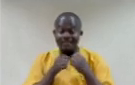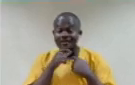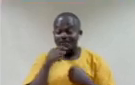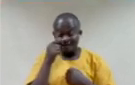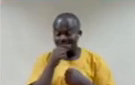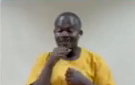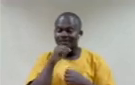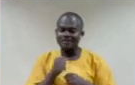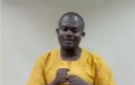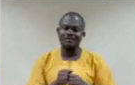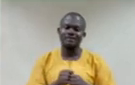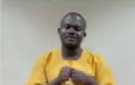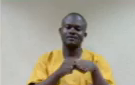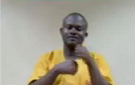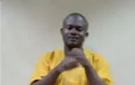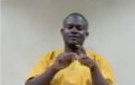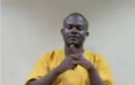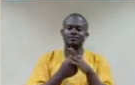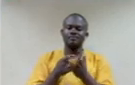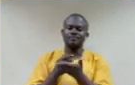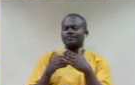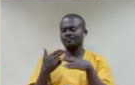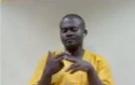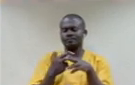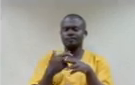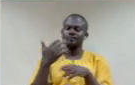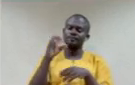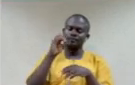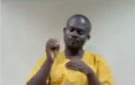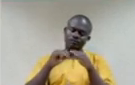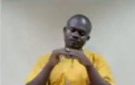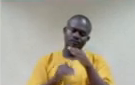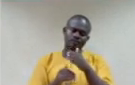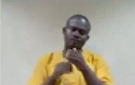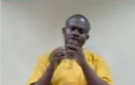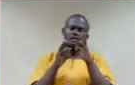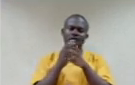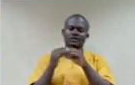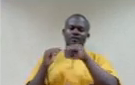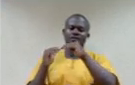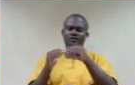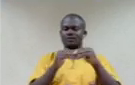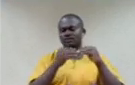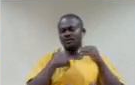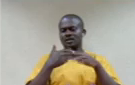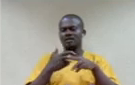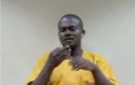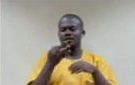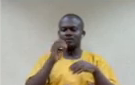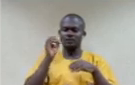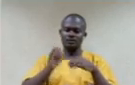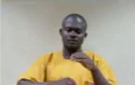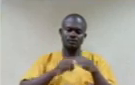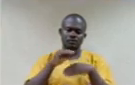ikorwa bishingiye ku muco nyarwanda bifite uruhare ruri munsi ya 5% by'umusaruro mbumbe w'ubukungu bw'igihugu ku rwego rw'isi ibikorwa by'umuco bigira uruhare rwa 3% by'umusaruro